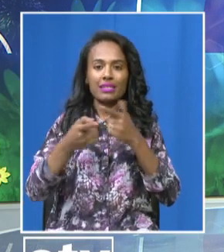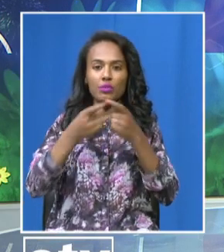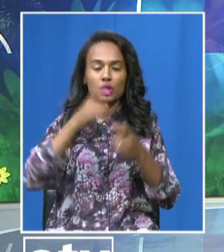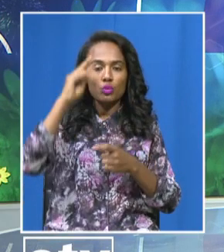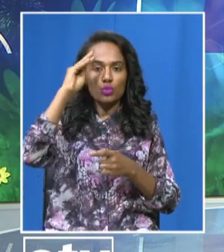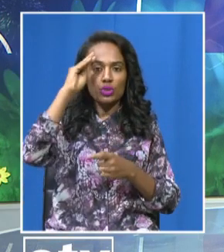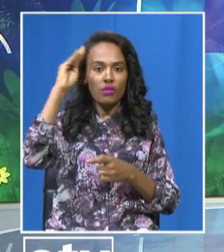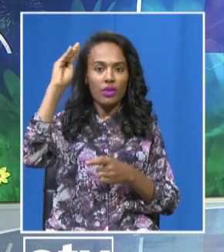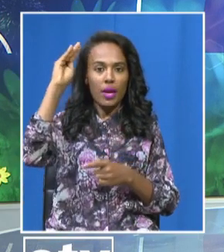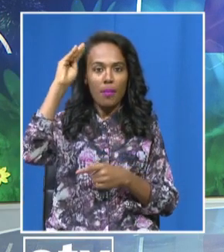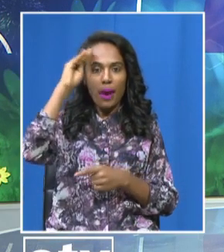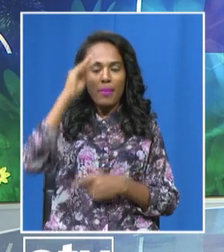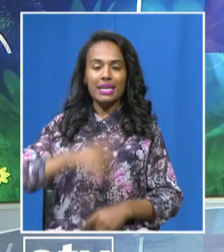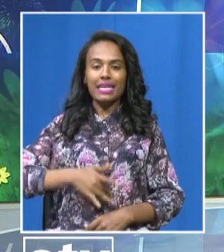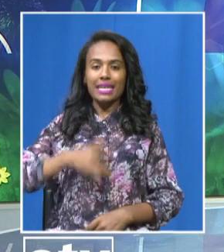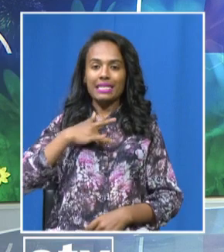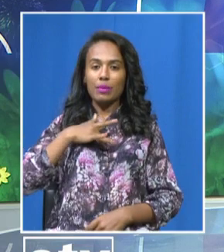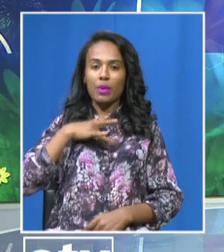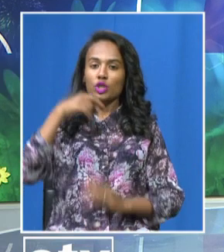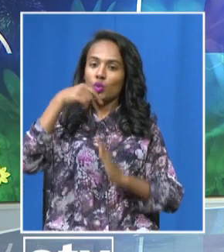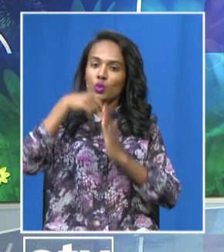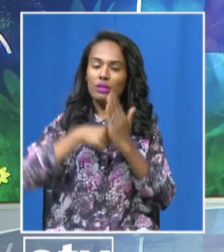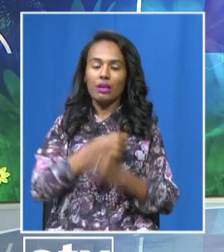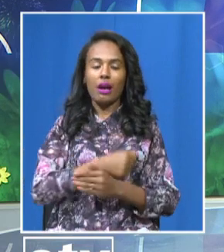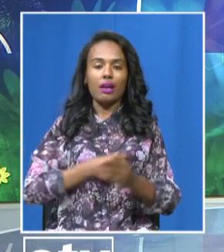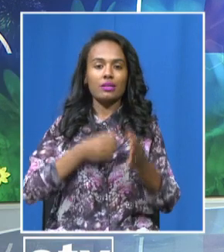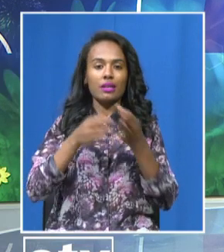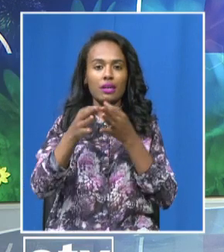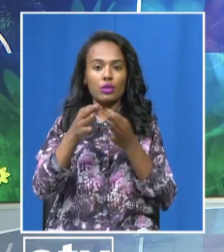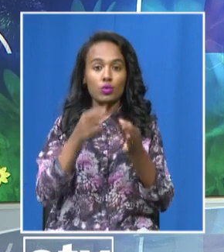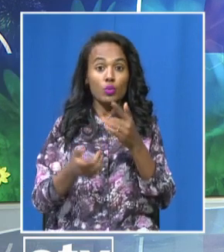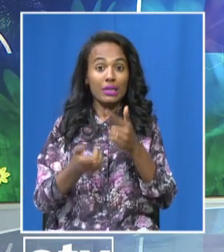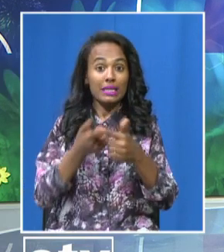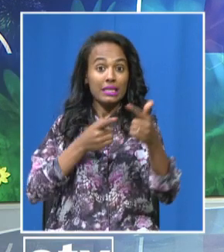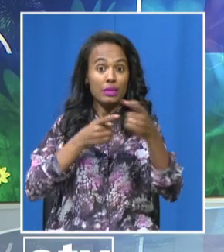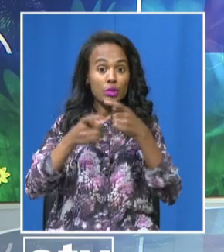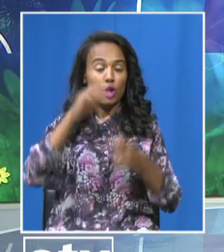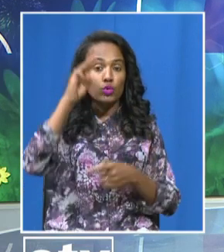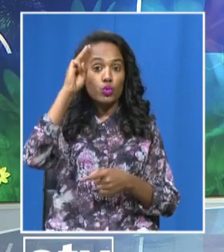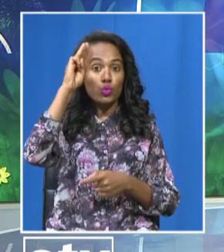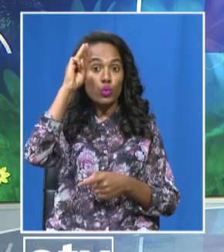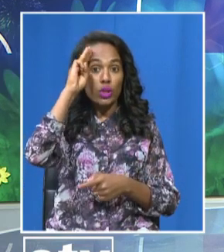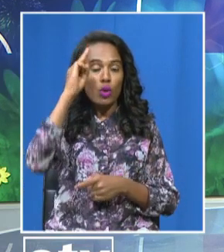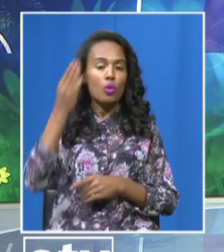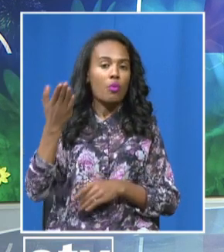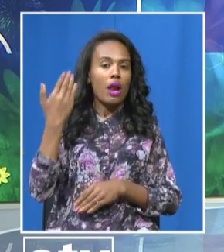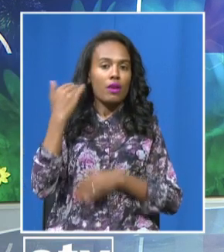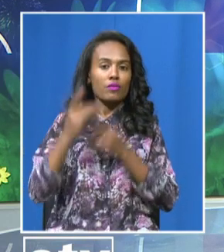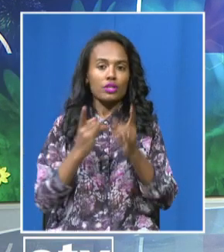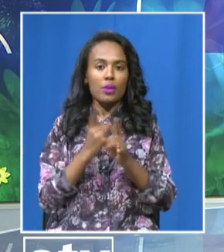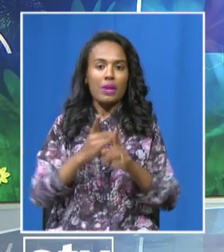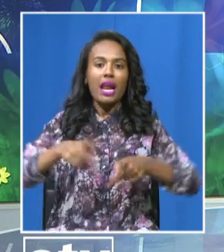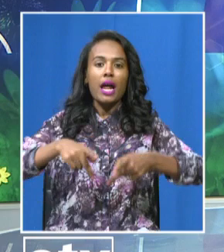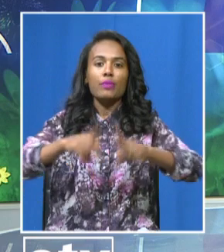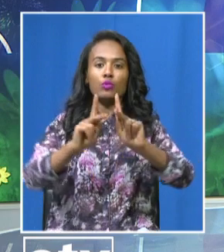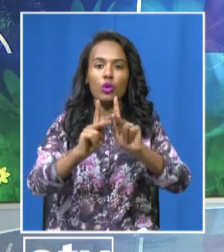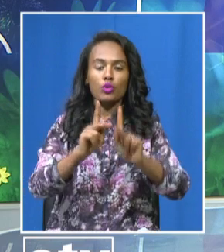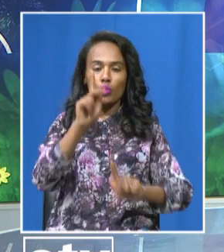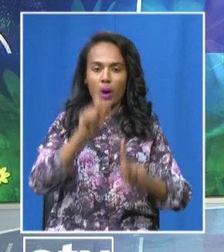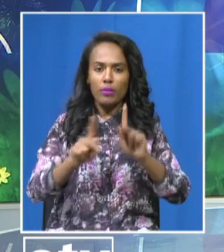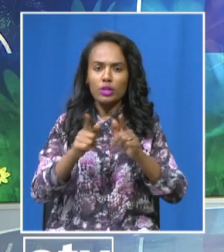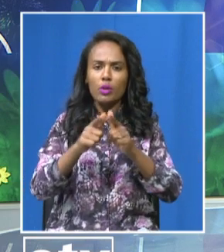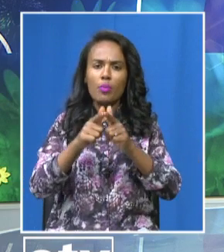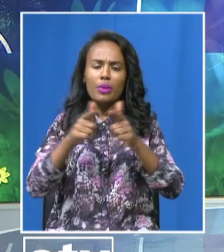ሙስጣፊ መሐመድ የተሰማቸውን ጥልቅ ሐዘን ገለጹ። ምክትል ርዕሰ መስተዳድሩ ሱልጣኑ ባለፉት ዘመናት ለአርብቶ አደሩ ማህበረሰብ